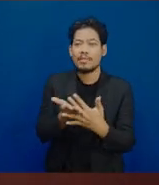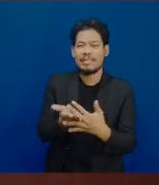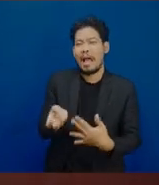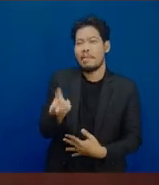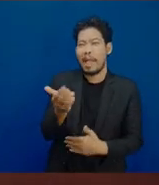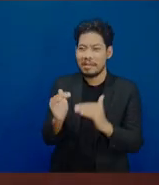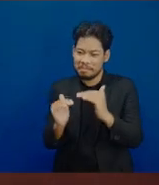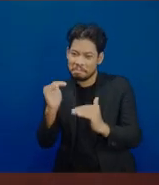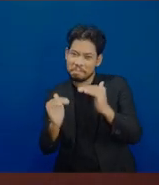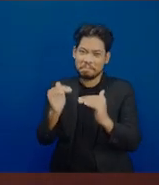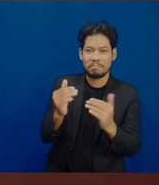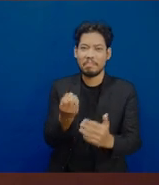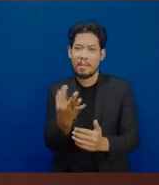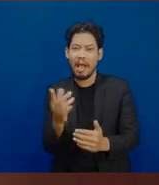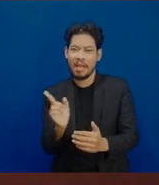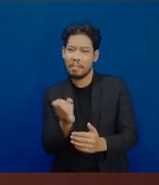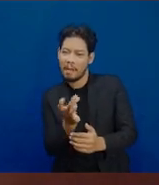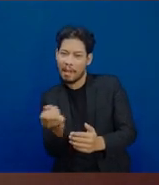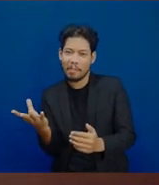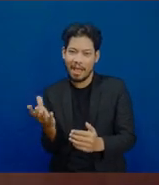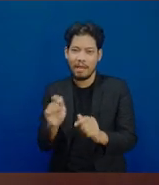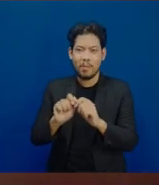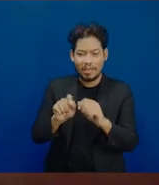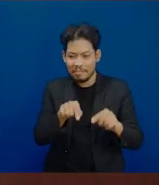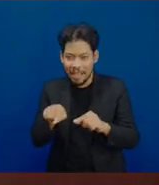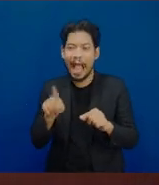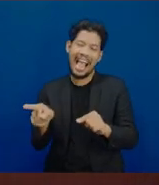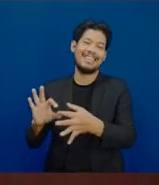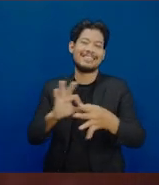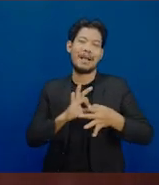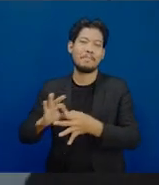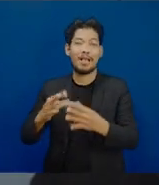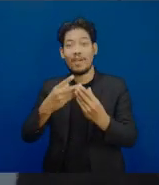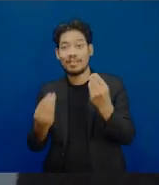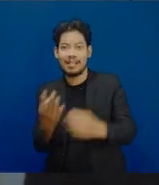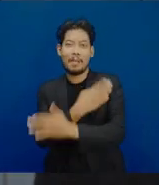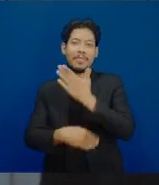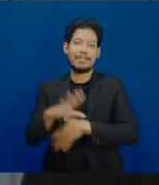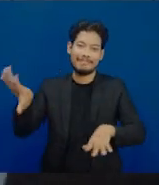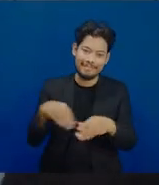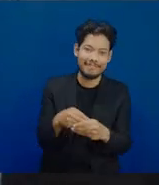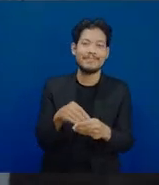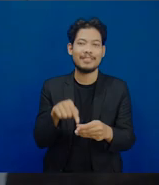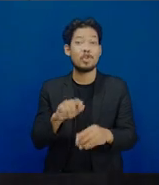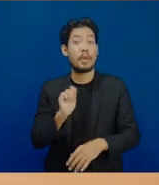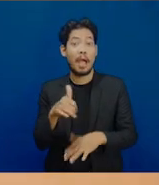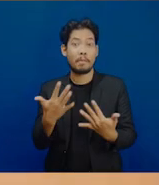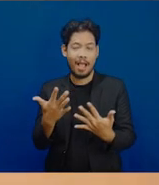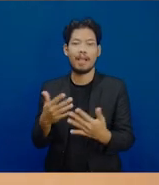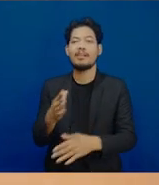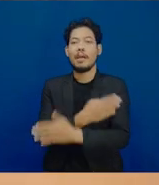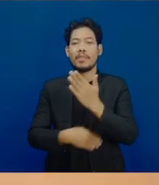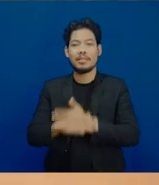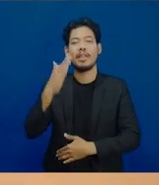diinginkan, seperti apa derajat kemiringan RAM yang akan kita bangun, kita melibatkan perwakilan penyandang disabilitas. Sehingga kita yakin,